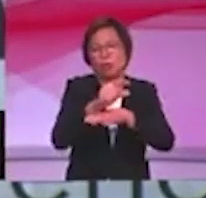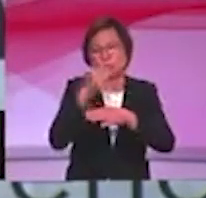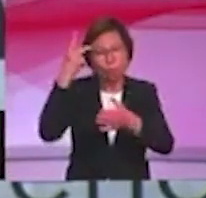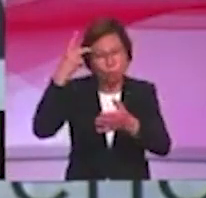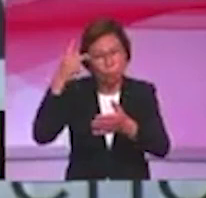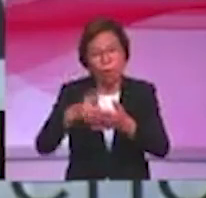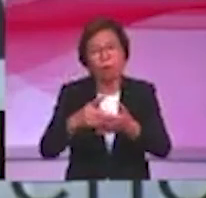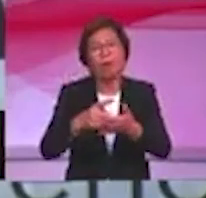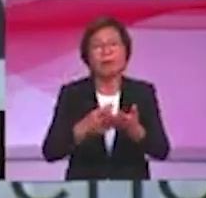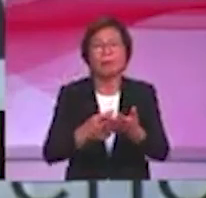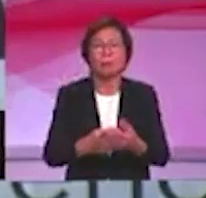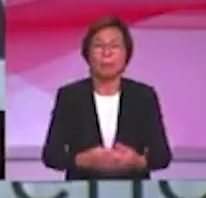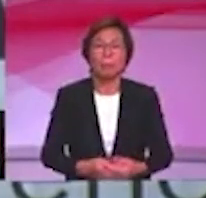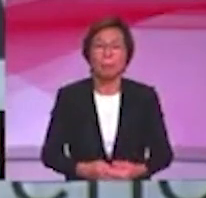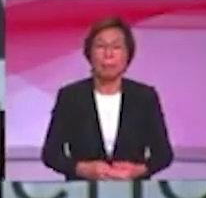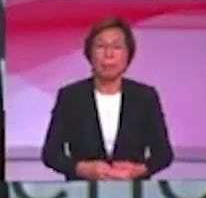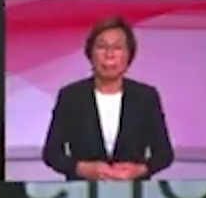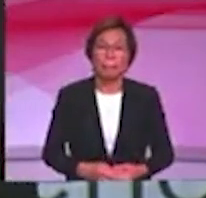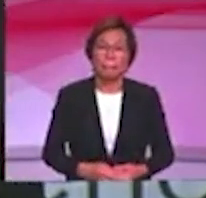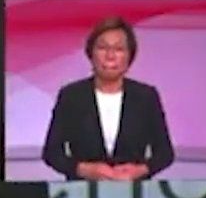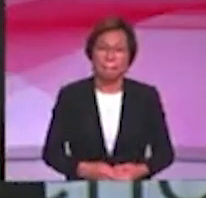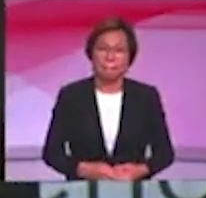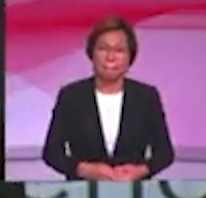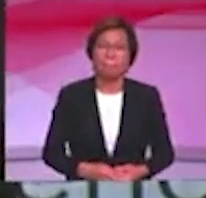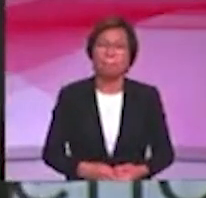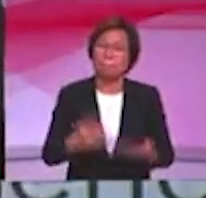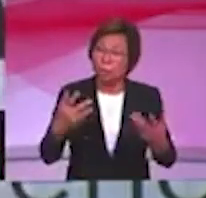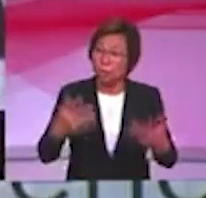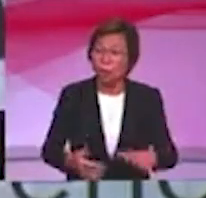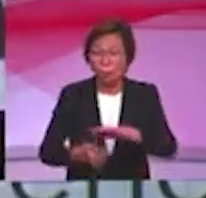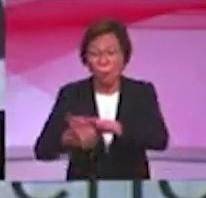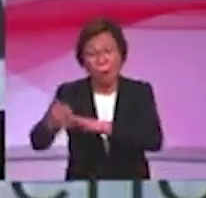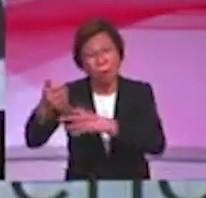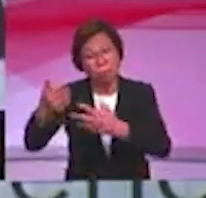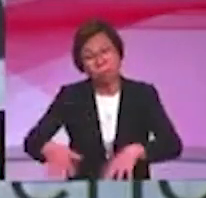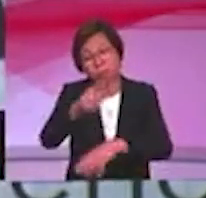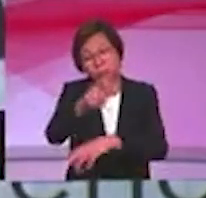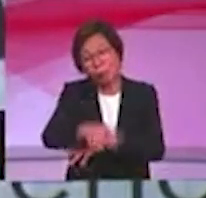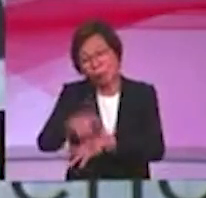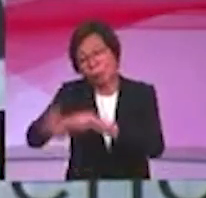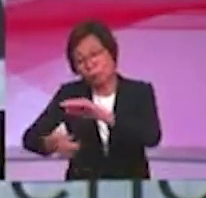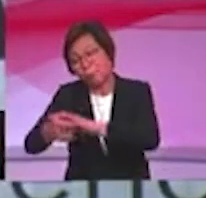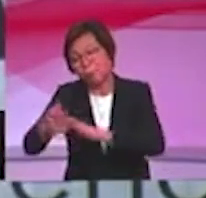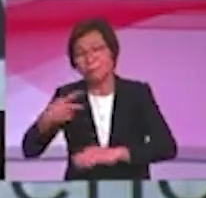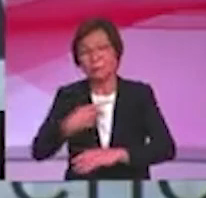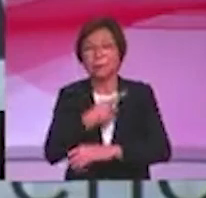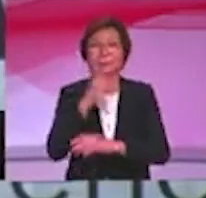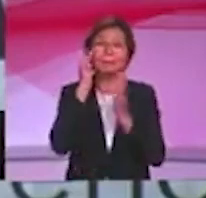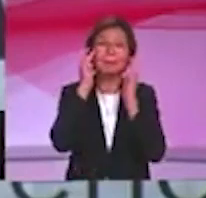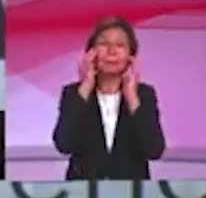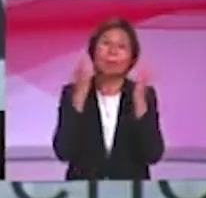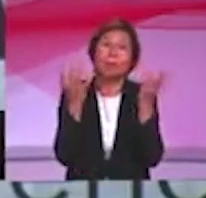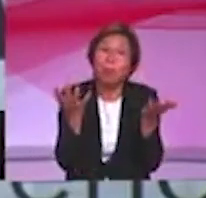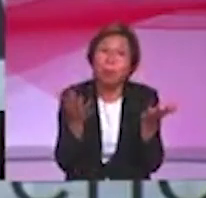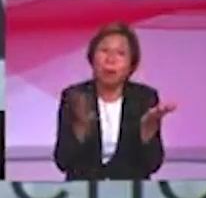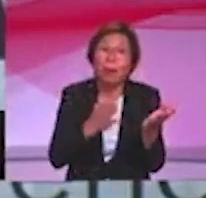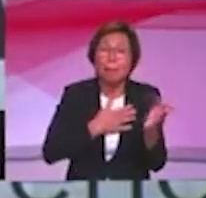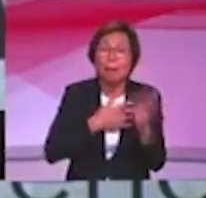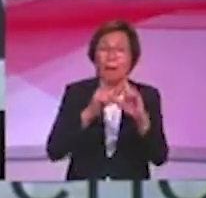pasti kes-kes. Yang ni yang mereka yang telah lari, jadi kita pun tak tahu kes ni, iaitu Mais